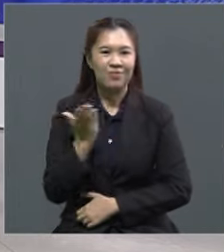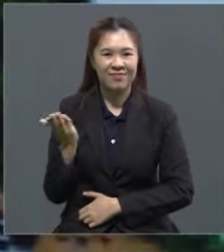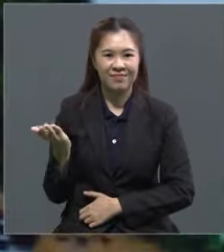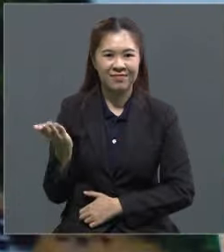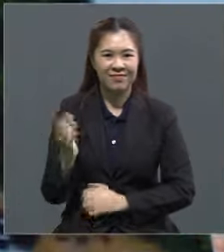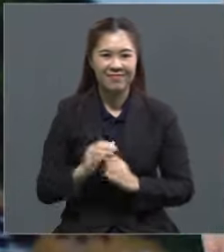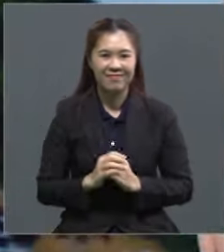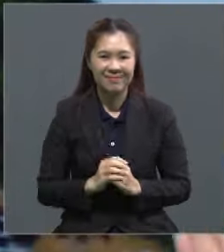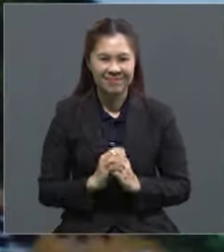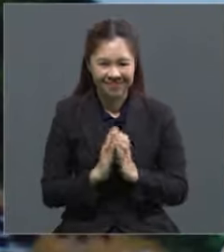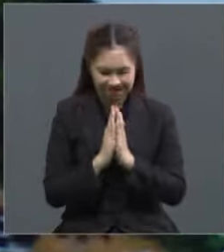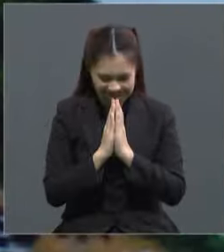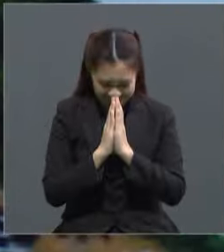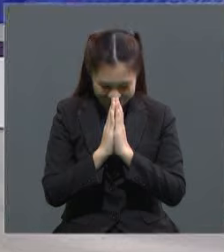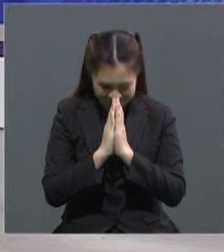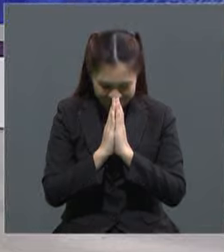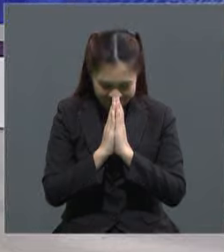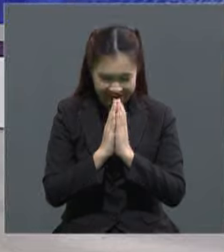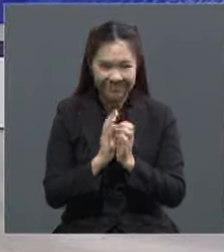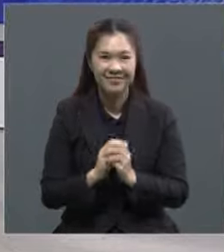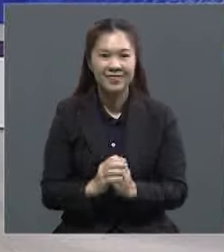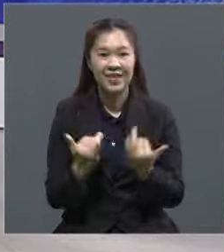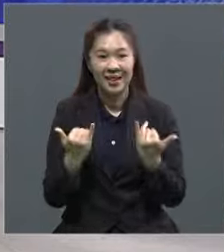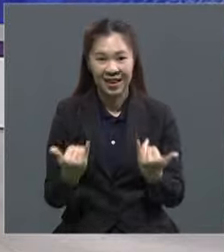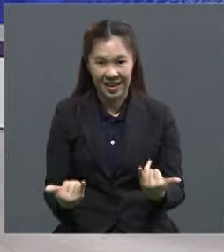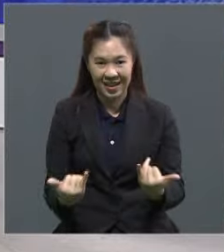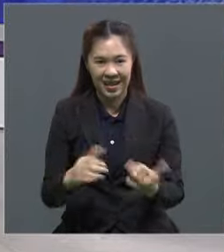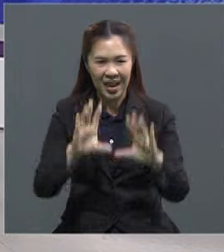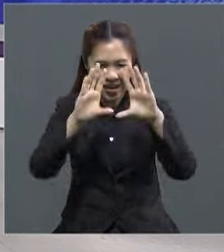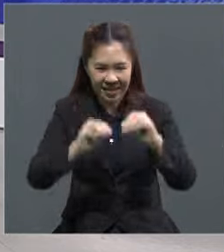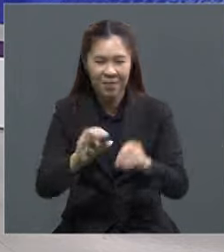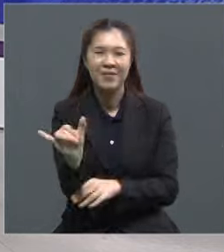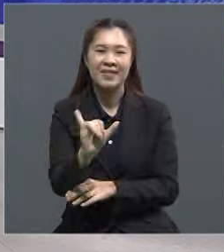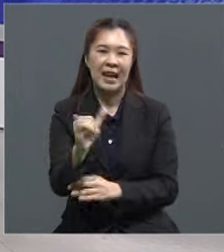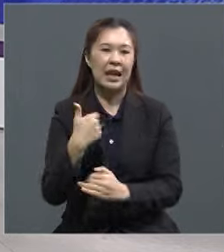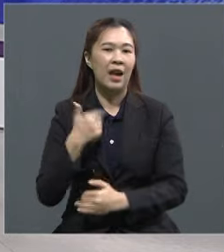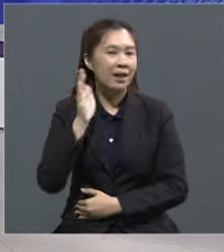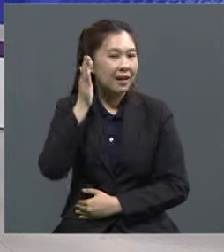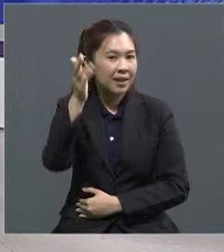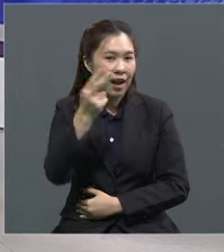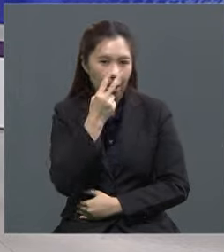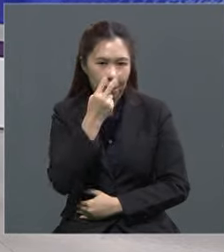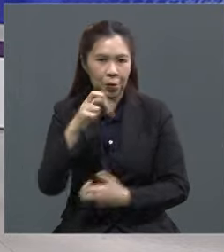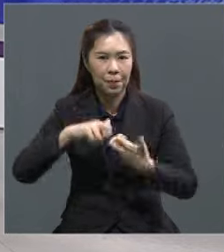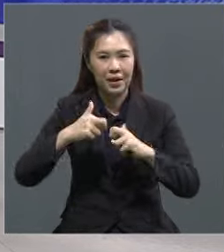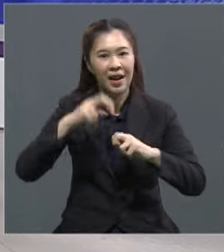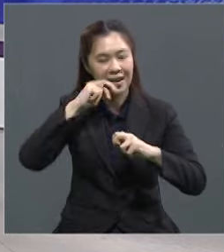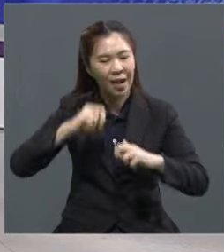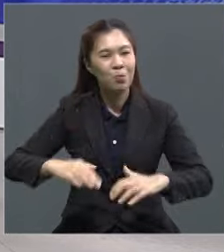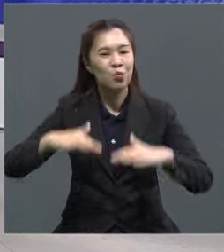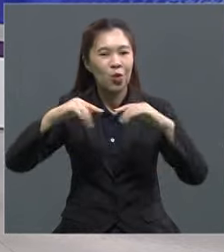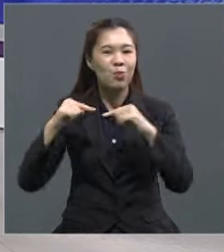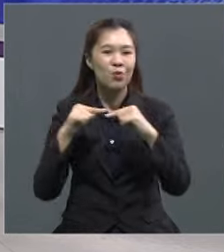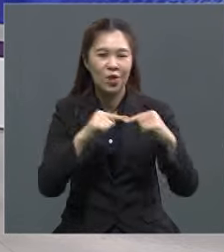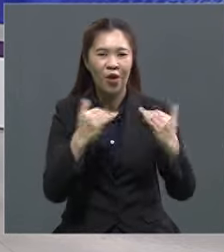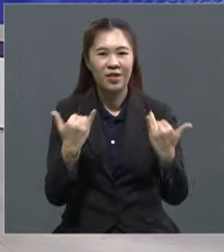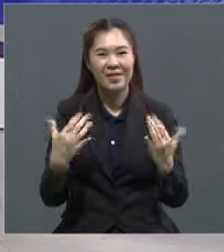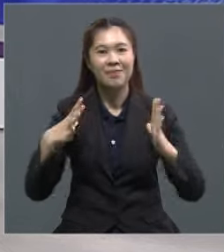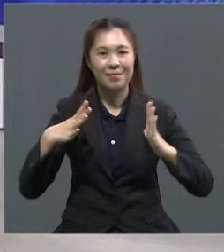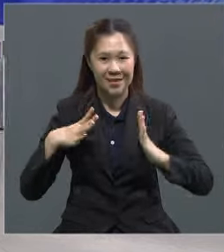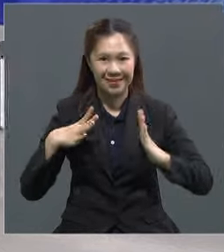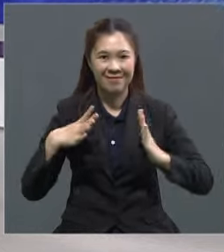สวัสดีครับครับสวัสดีครับขอบคุณครับอย่าเพิ่งเปลี่ยนช่องไปไหนนะคะเพราะว่าช่วงหน้าเนี่ยเรายังมีเกาะติดเรื่องของสถานการณ์น้ำกันต่อช่วงนี้พักกันสักครู่